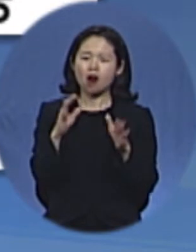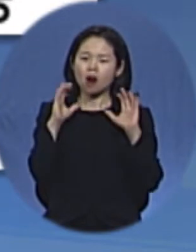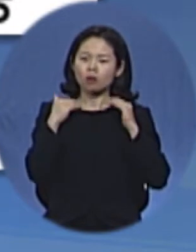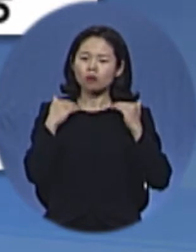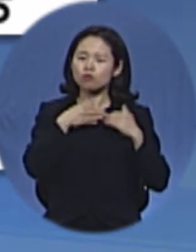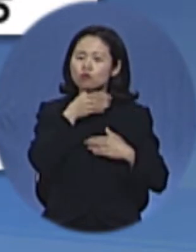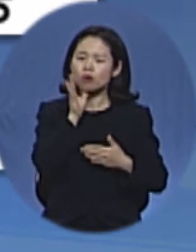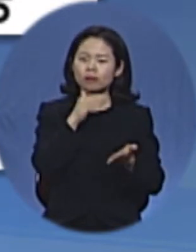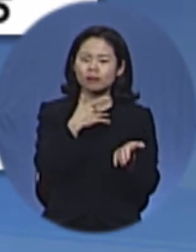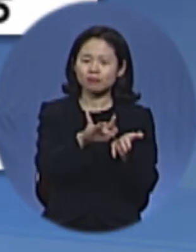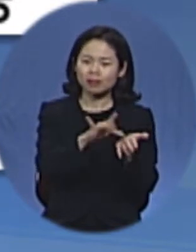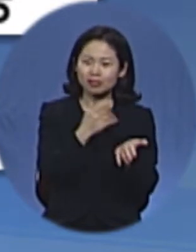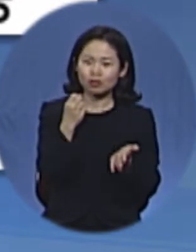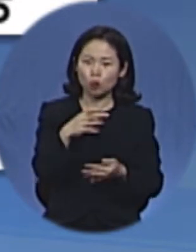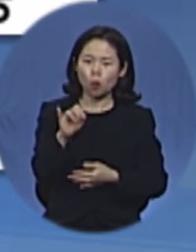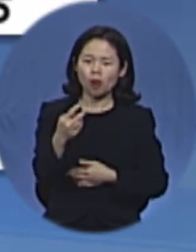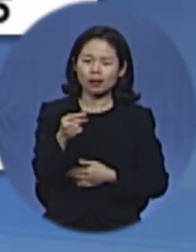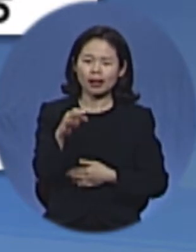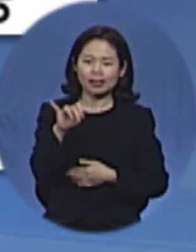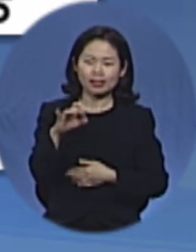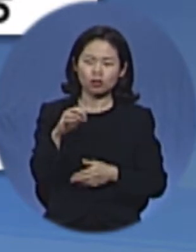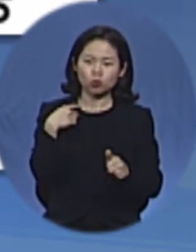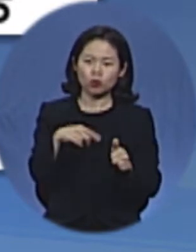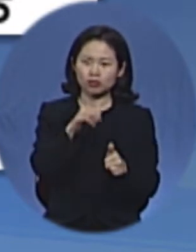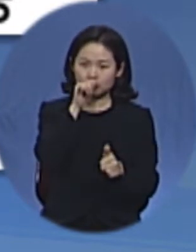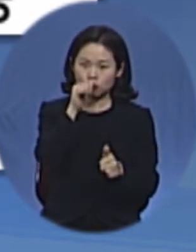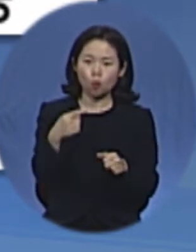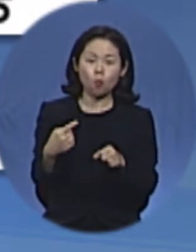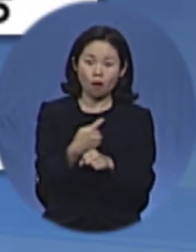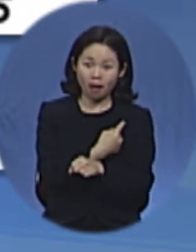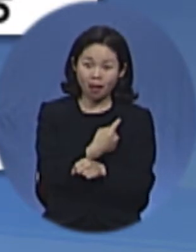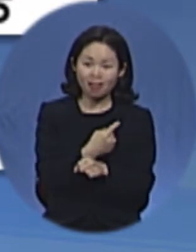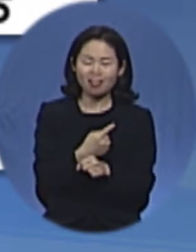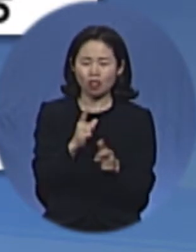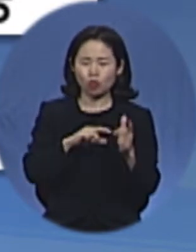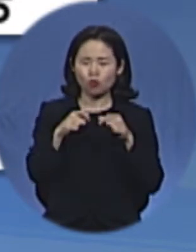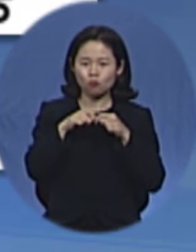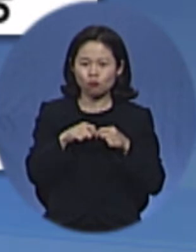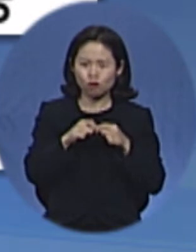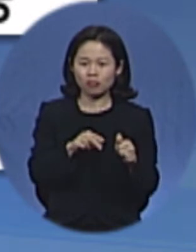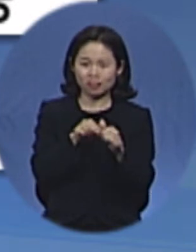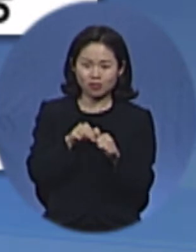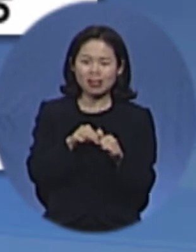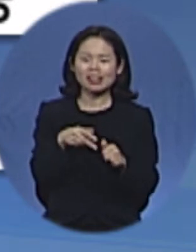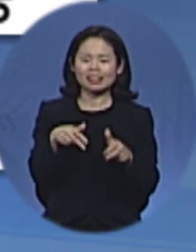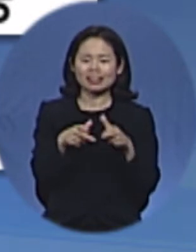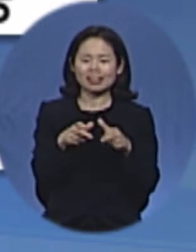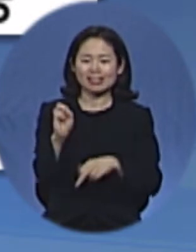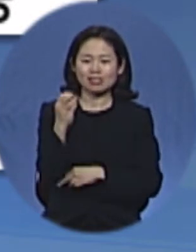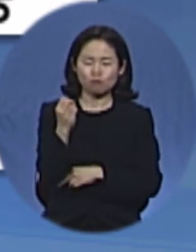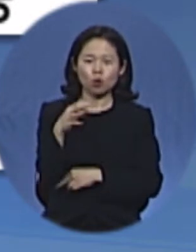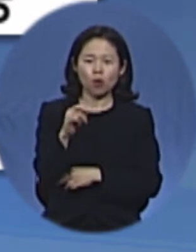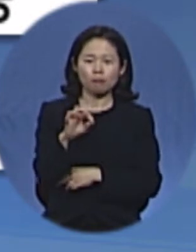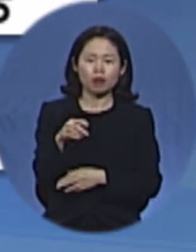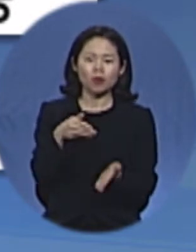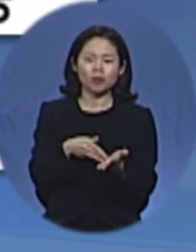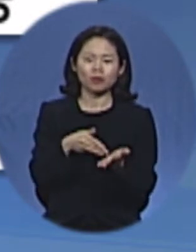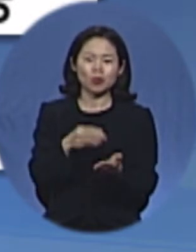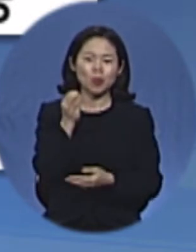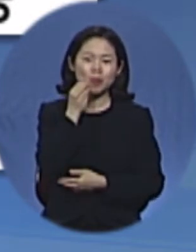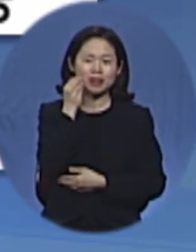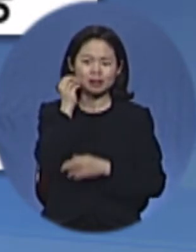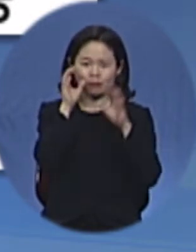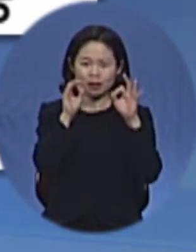교육, 웰다잉 교육 등이 진행됩니다. 이 밖의 소식은 장애인 신문과 웰페어 뉴스 홈페이지를 통해 확인하실 수 있습니다.